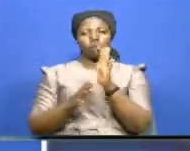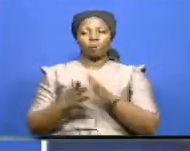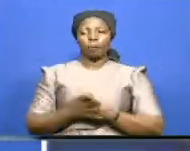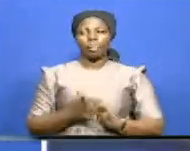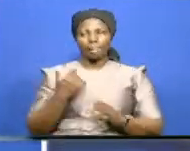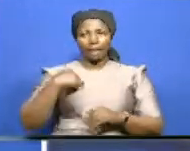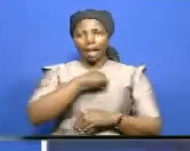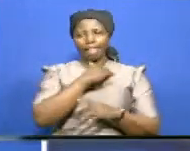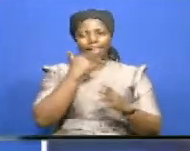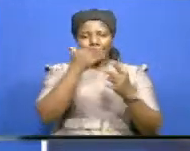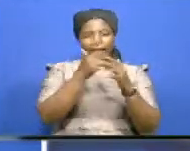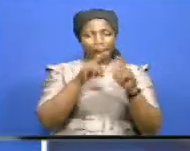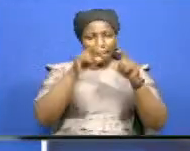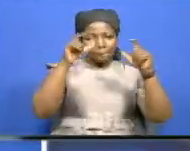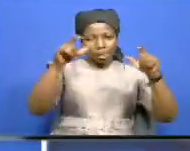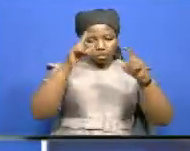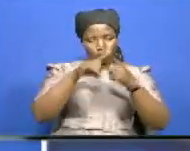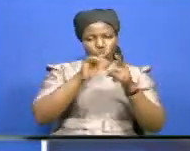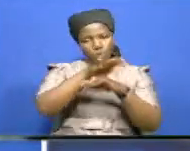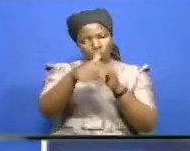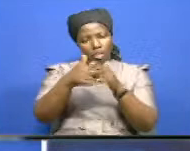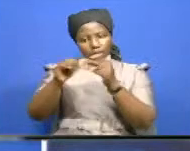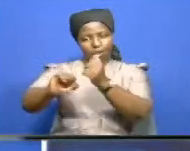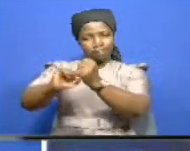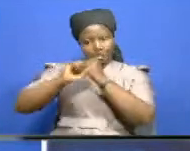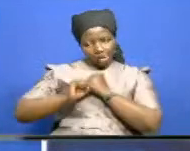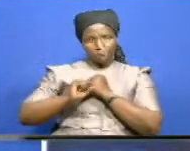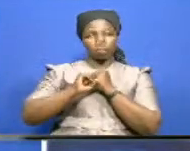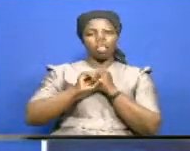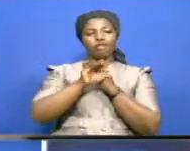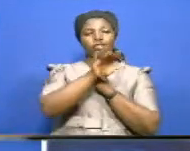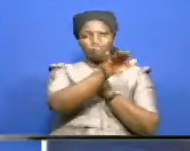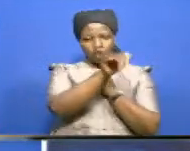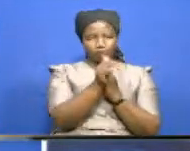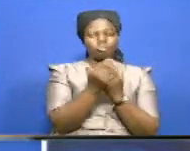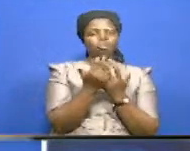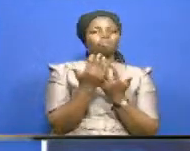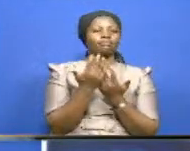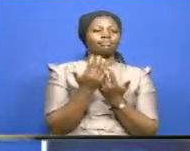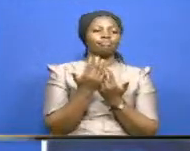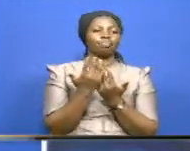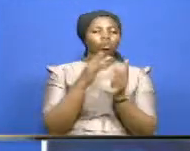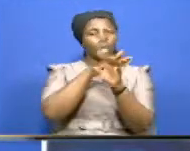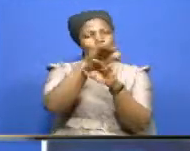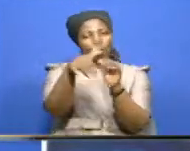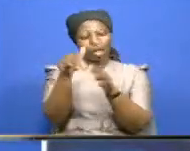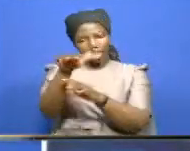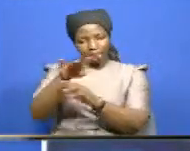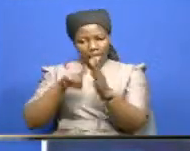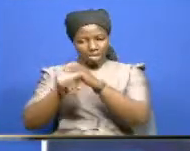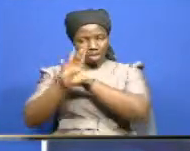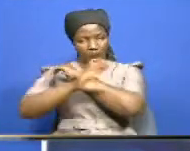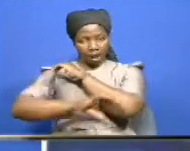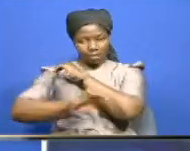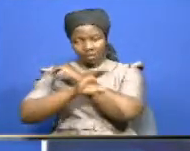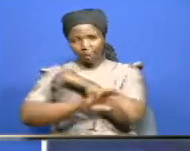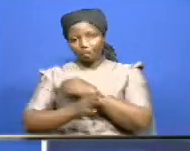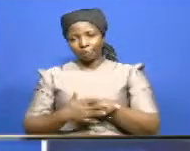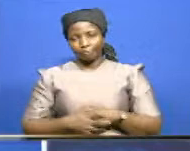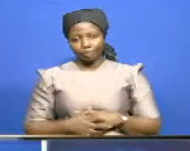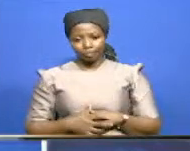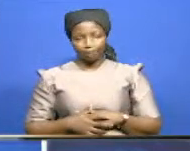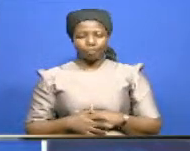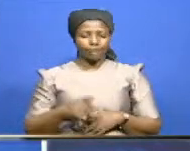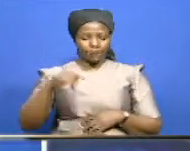Tumeshukuru sana kwa all the support tumepata from all over the country